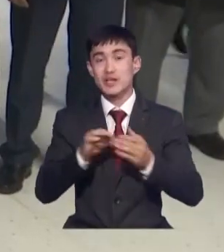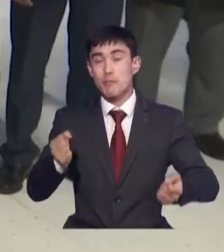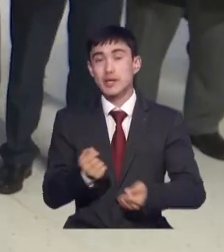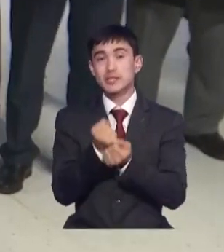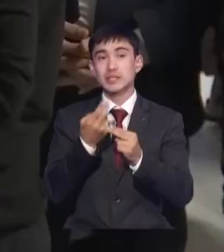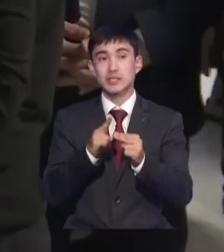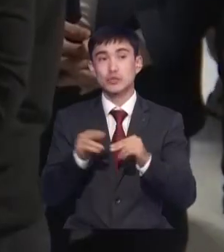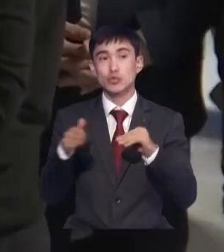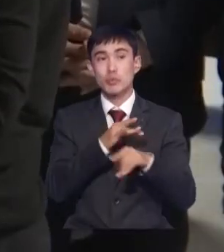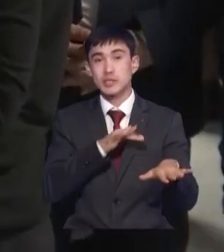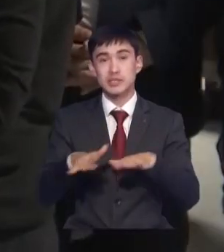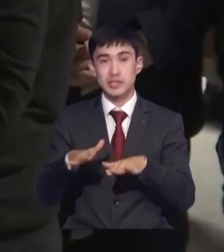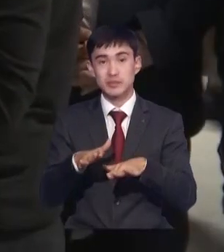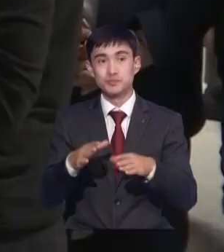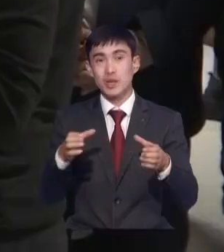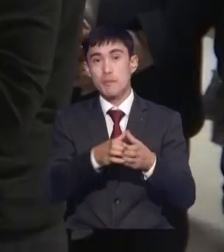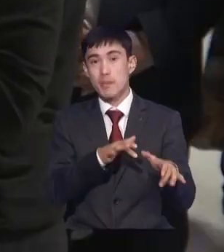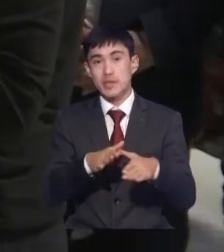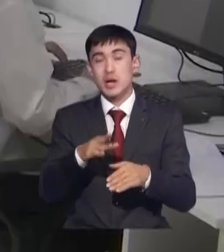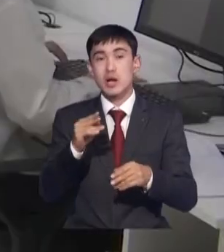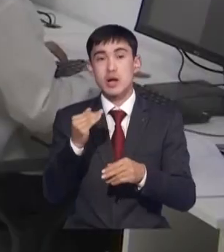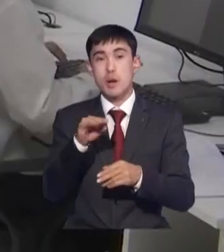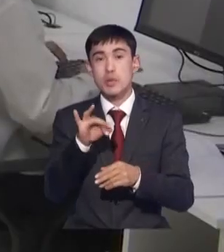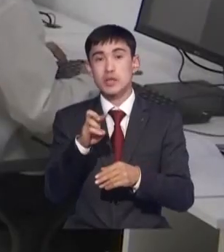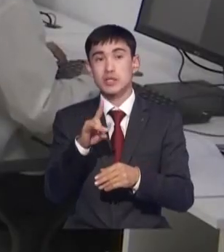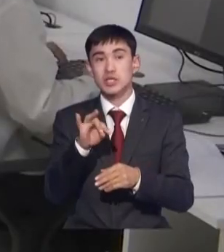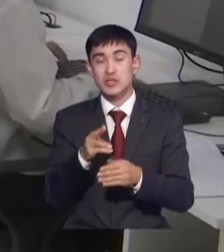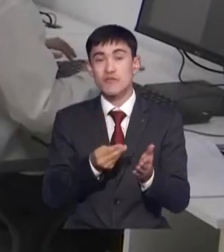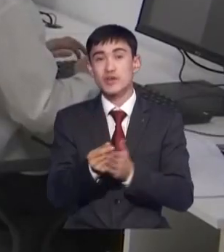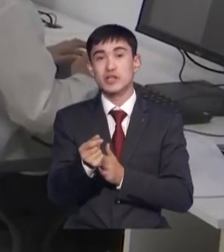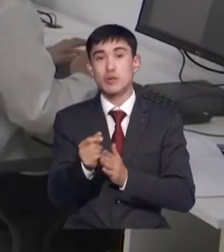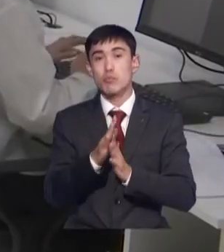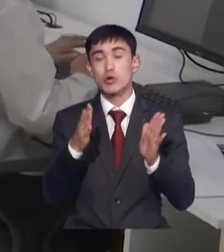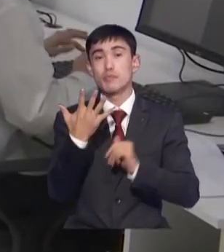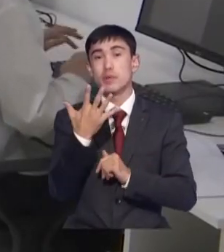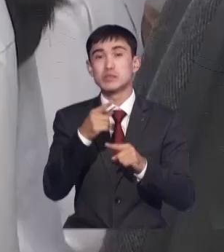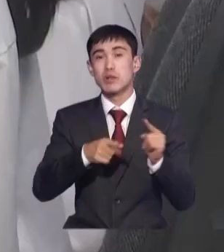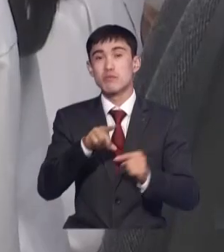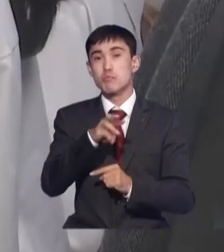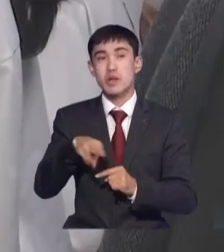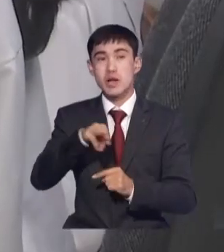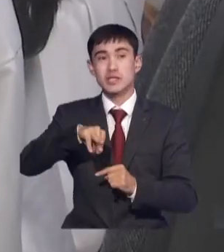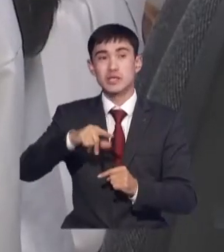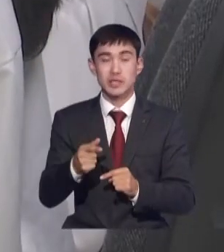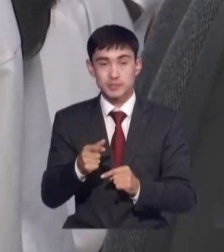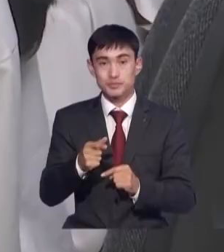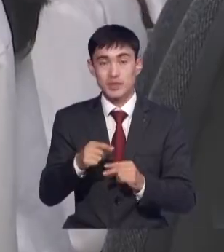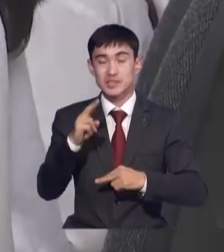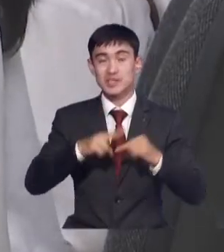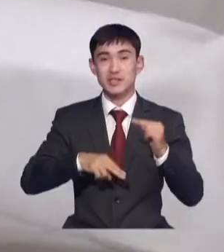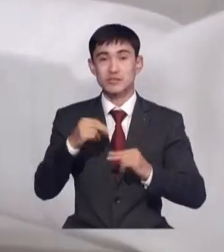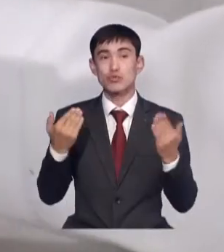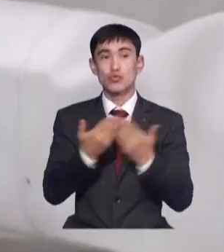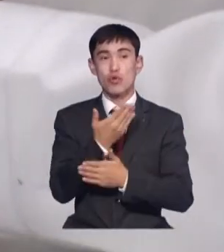поддержки этой доброй инициативы компания Capital Contraction выделила более 5,5 миллиардов тенге на